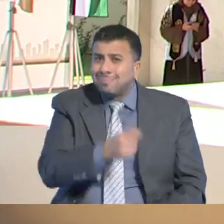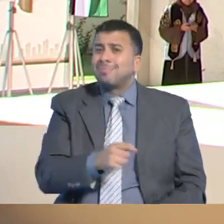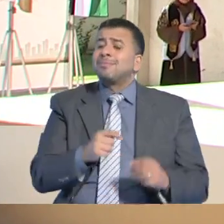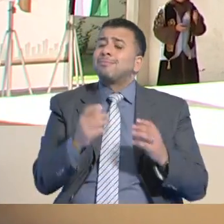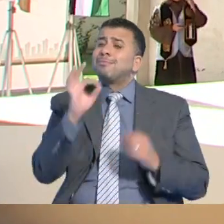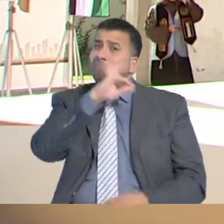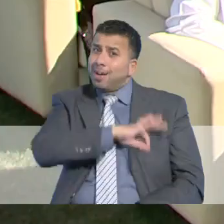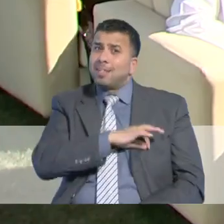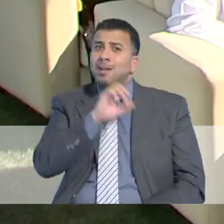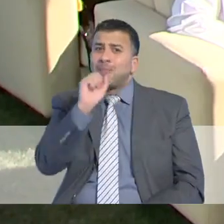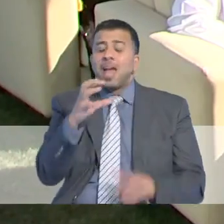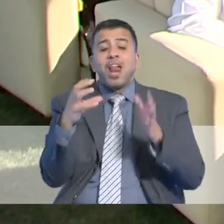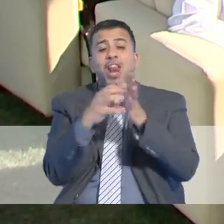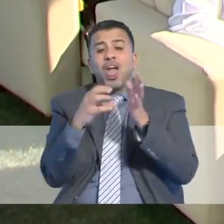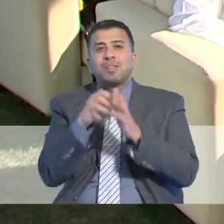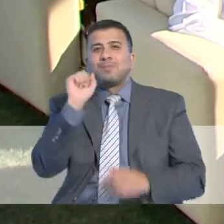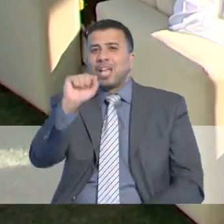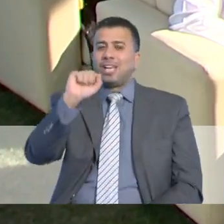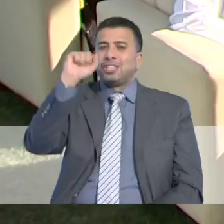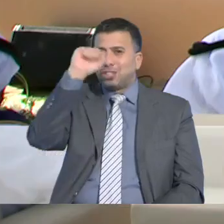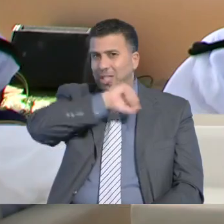فاعلة من أندية الإمارة.